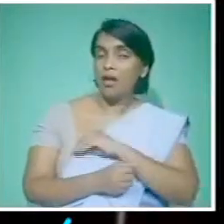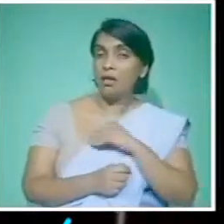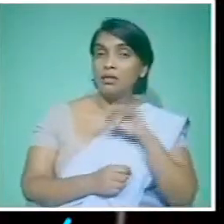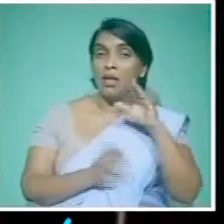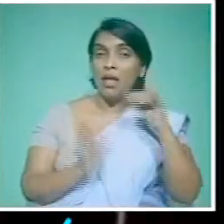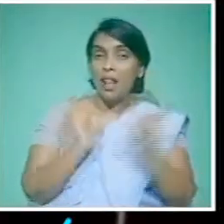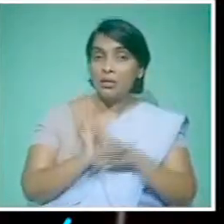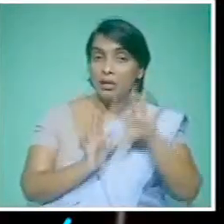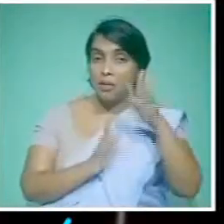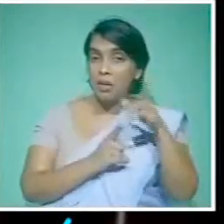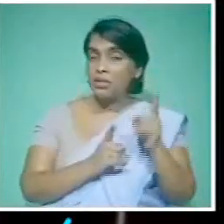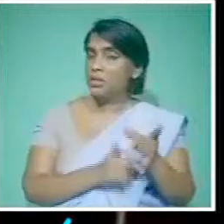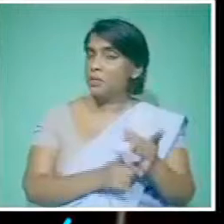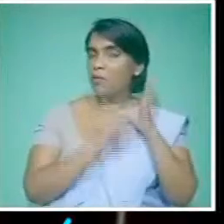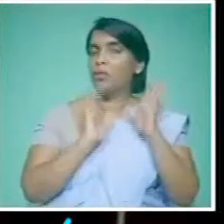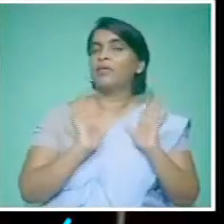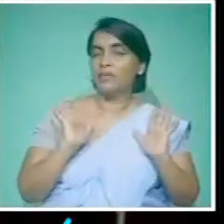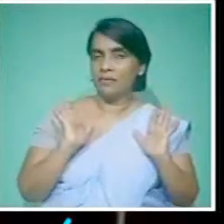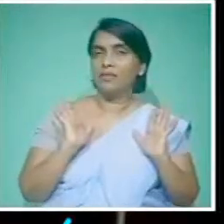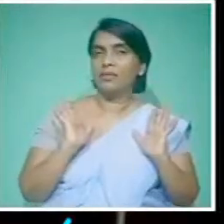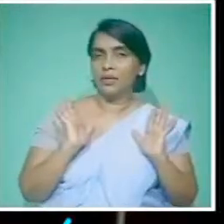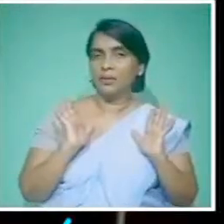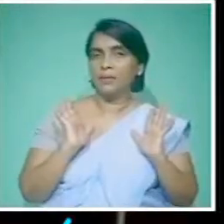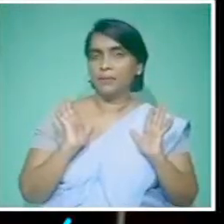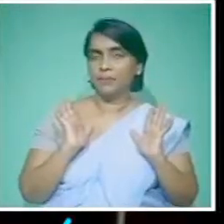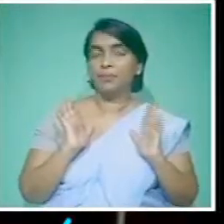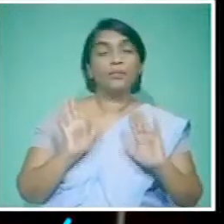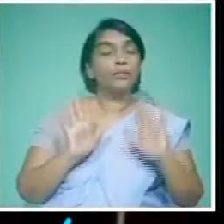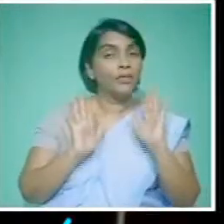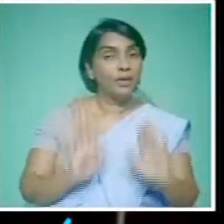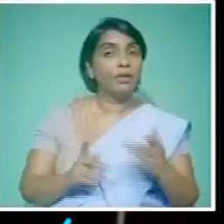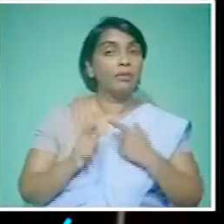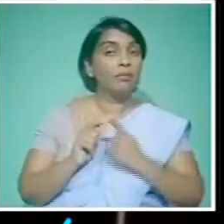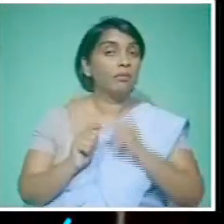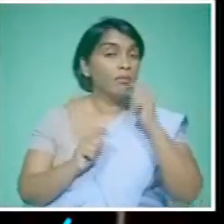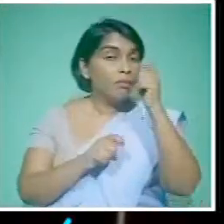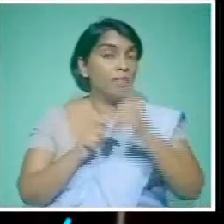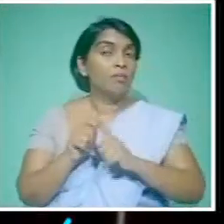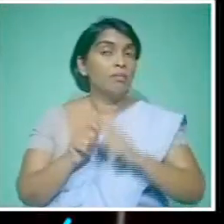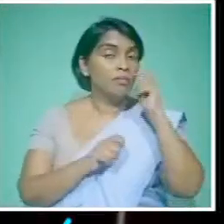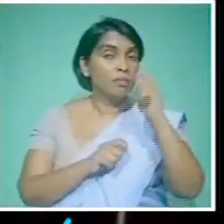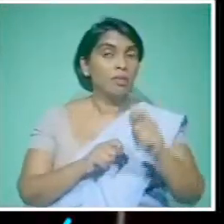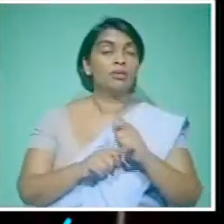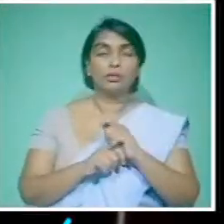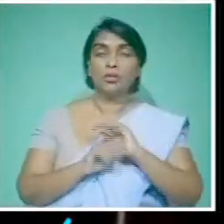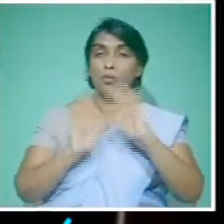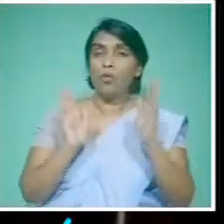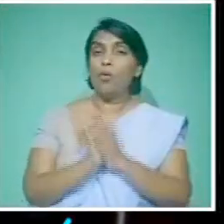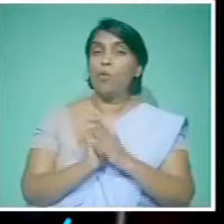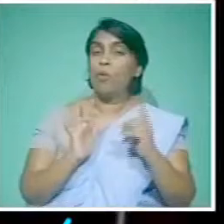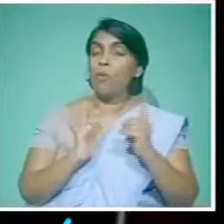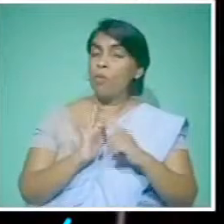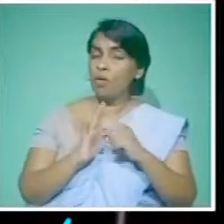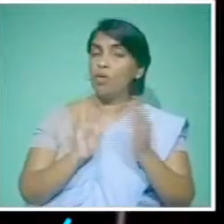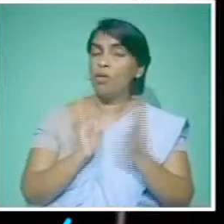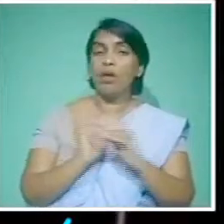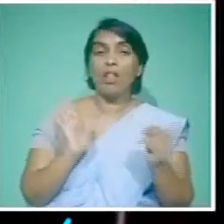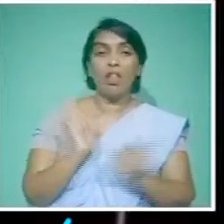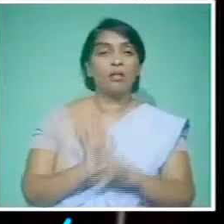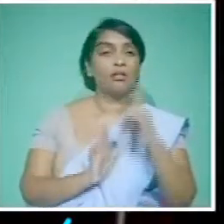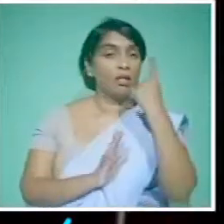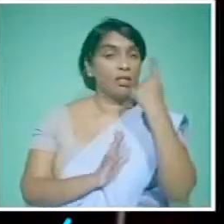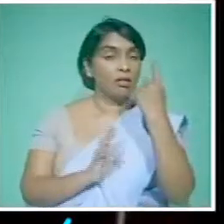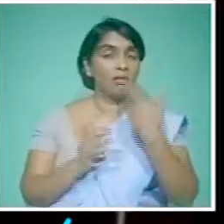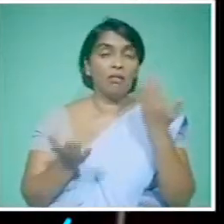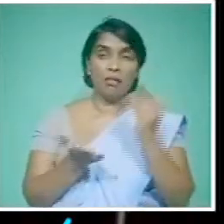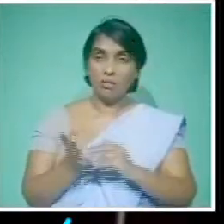ඒ ලක්ෂ 500ට පමණයි. නමුත් අපි ගෙවිය යුතුයි පොලියත් එක්ක ලක්ෂ 1000ක් නැවත